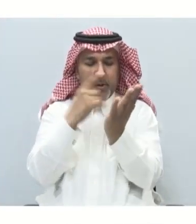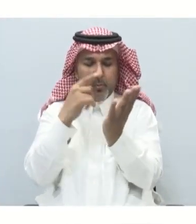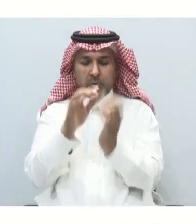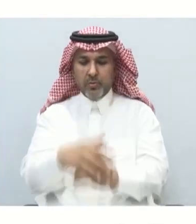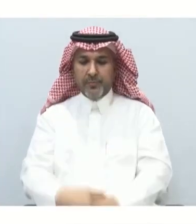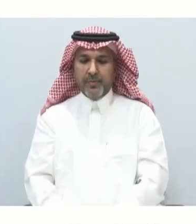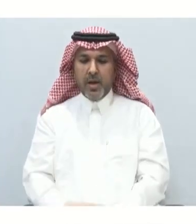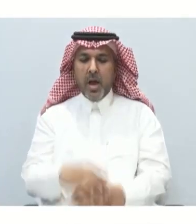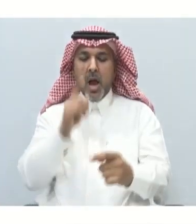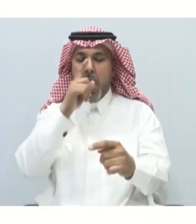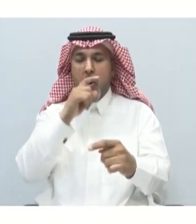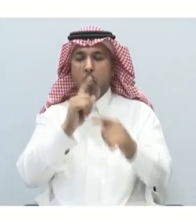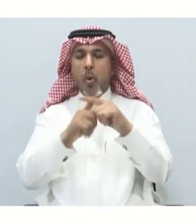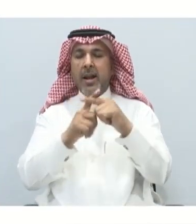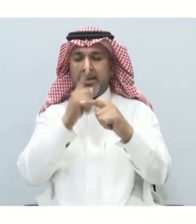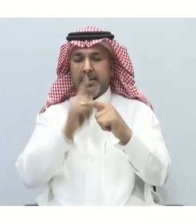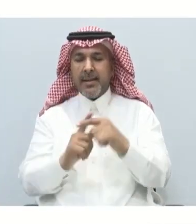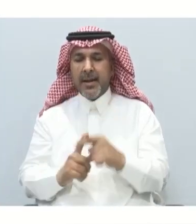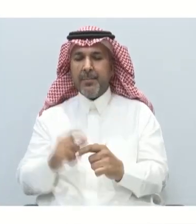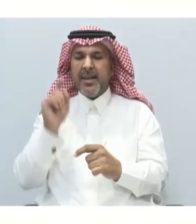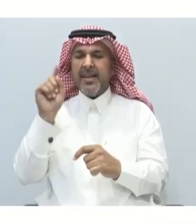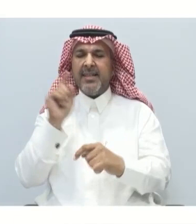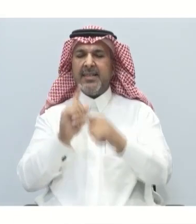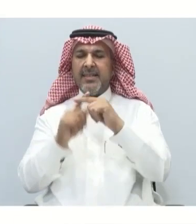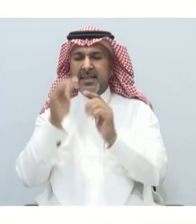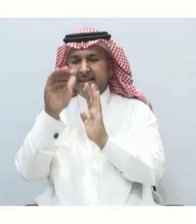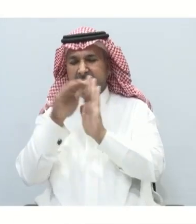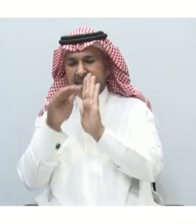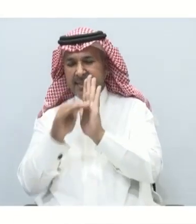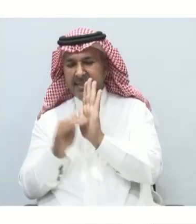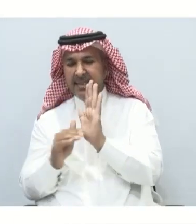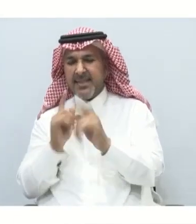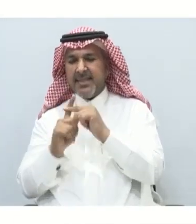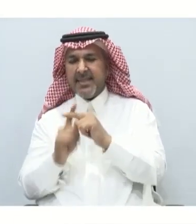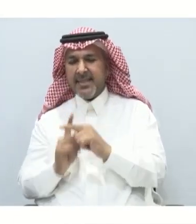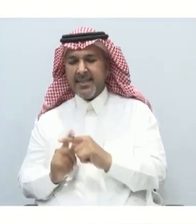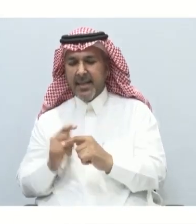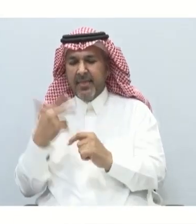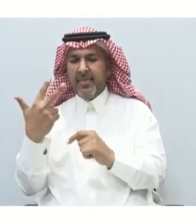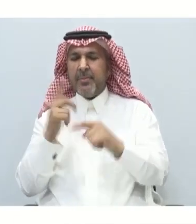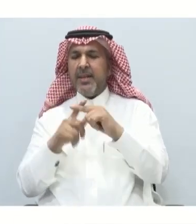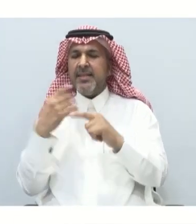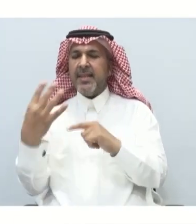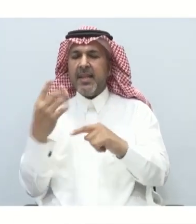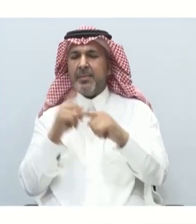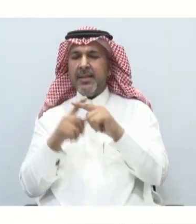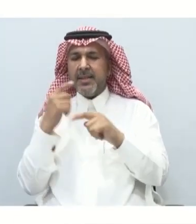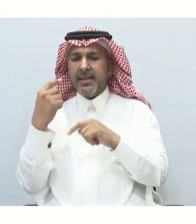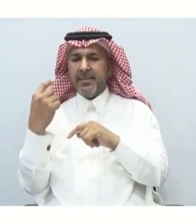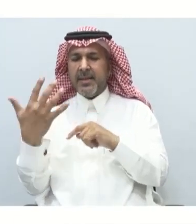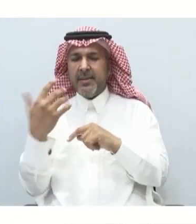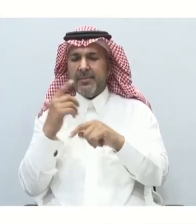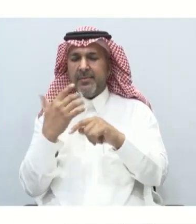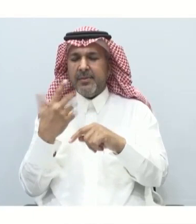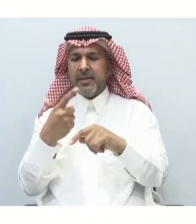ونحسب مع بعض مجموع عناصر الاكس فنقول 8 ئ 4 ئ